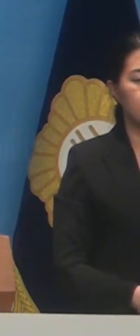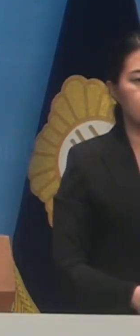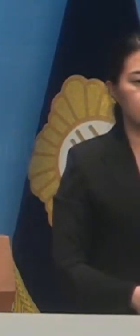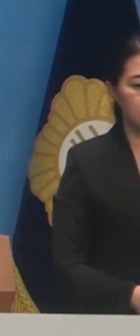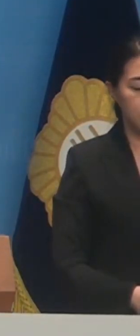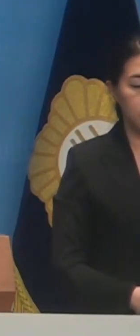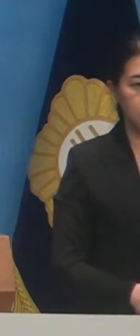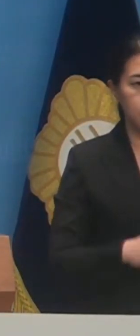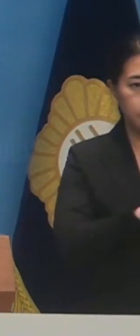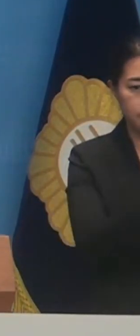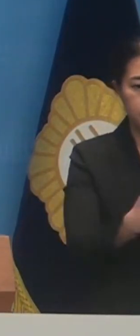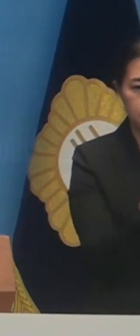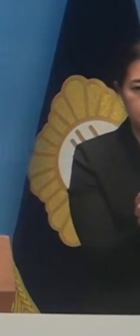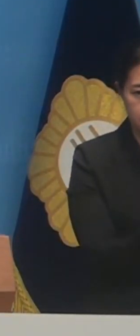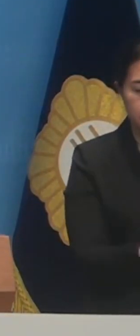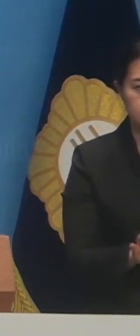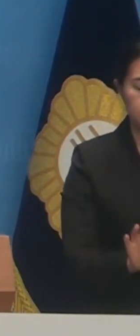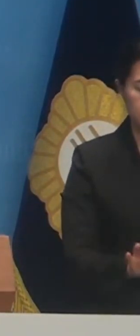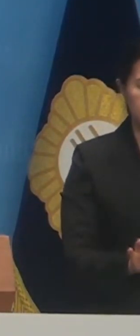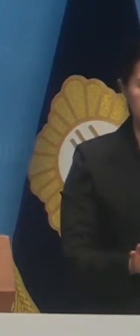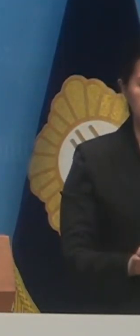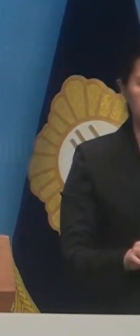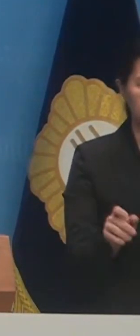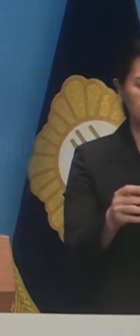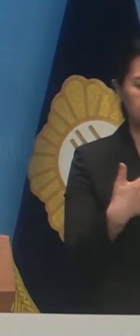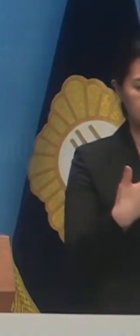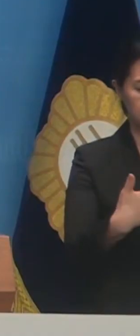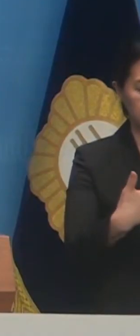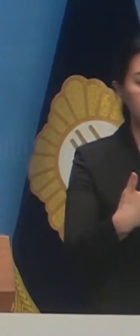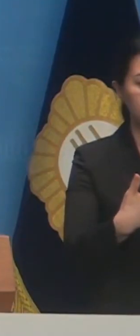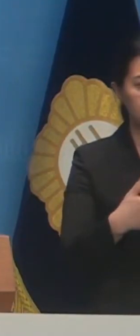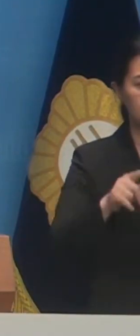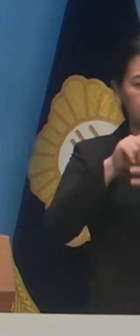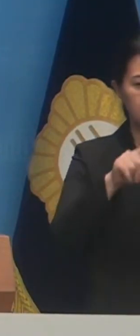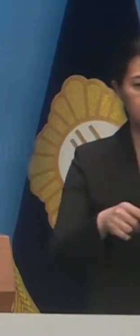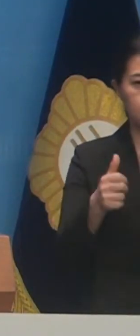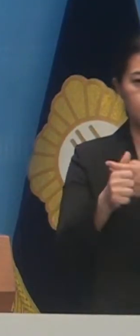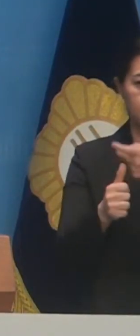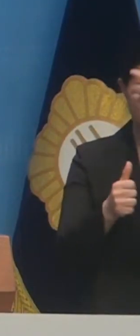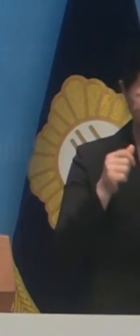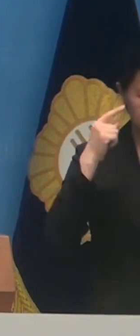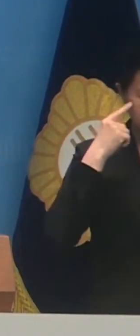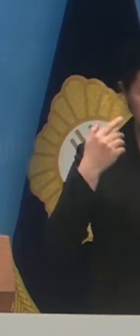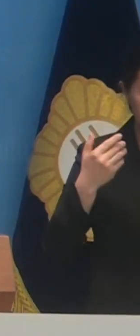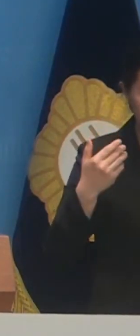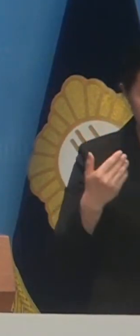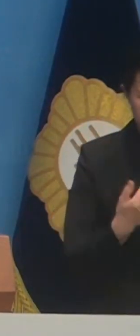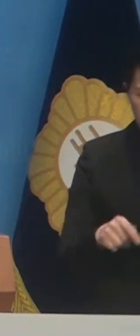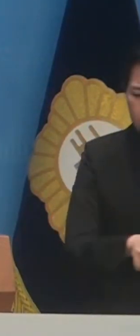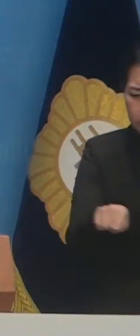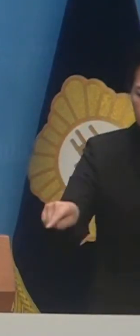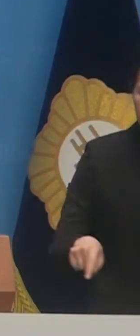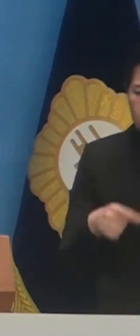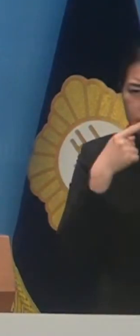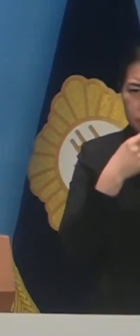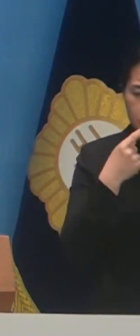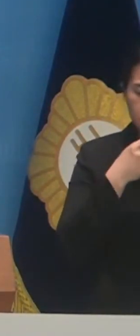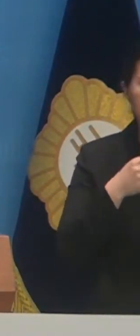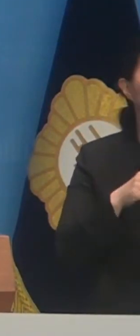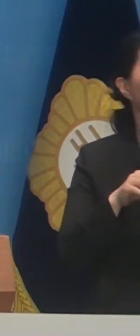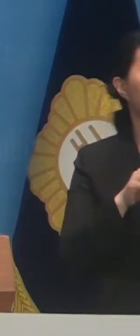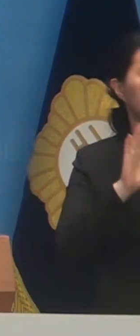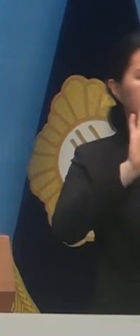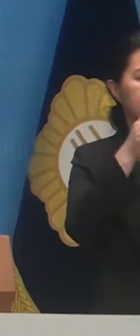저희 국민의힘 해체행동은 지난 12월 7일 윤석열 탄핵을 반대하는 국민의힘의 당론에